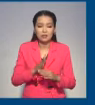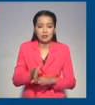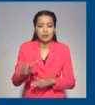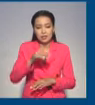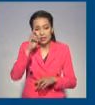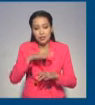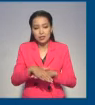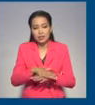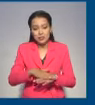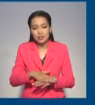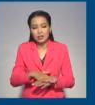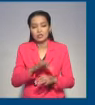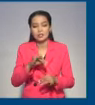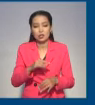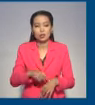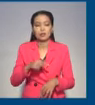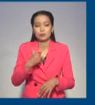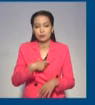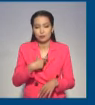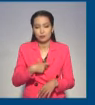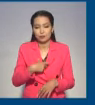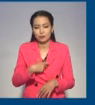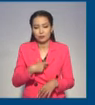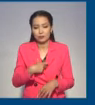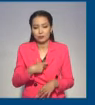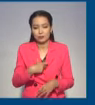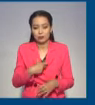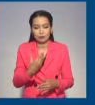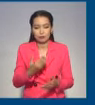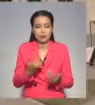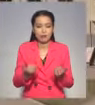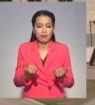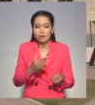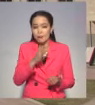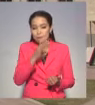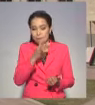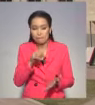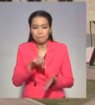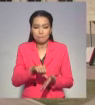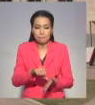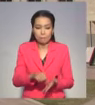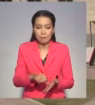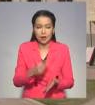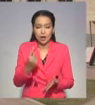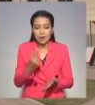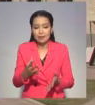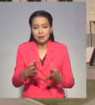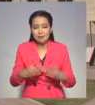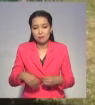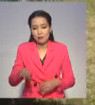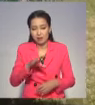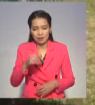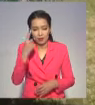страны и ощущать себя неотъемлемой частью современного мира. Мы все одна семья, говорит президент,